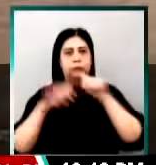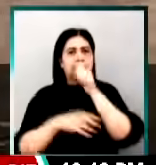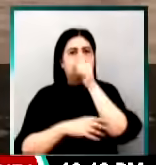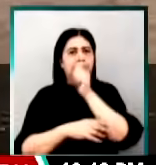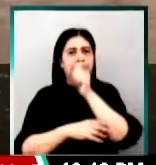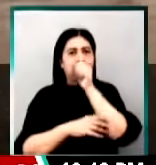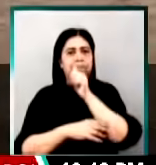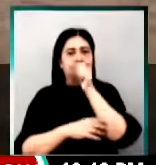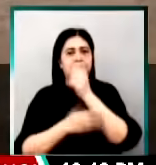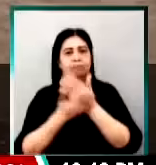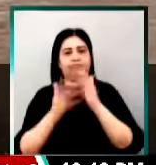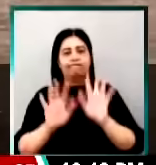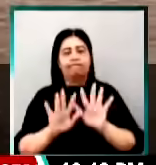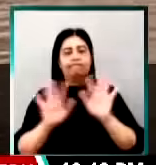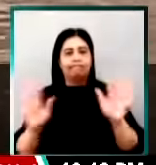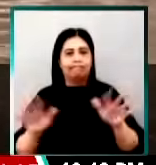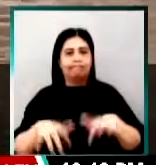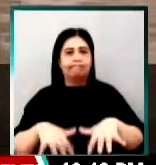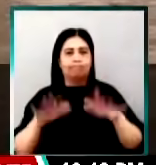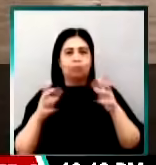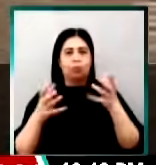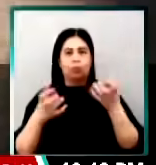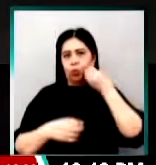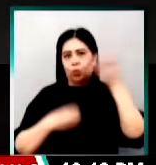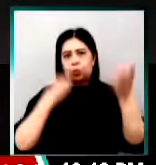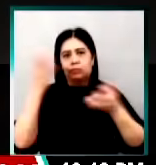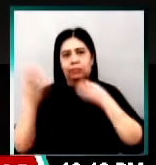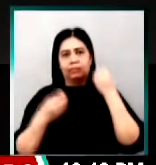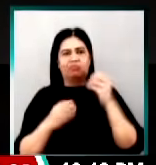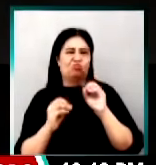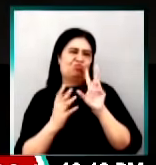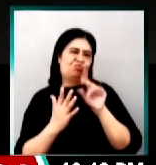frontliner ang baha, makauwi lang. Wala na pong choice.